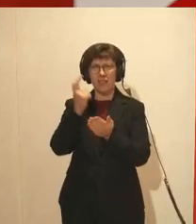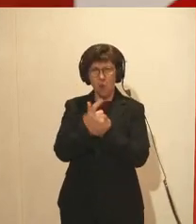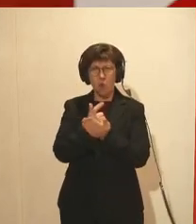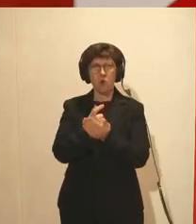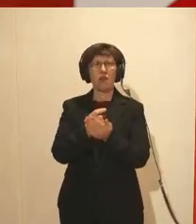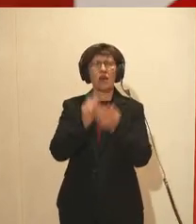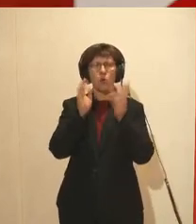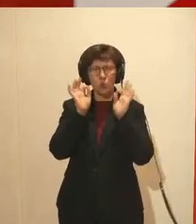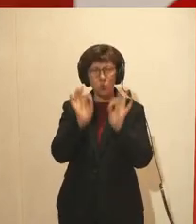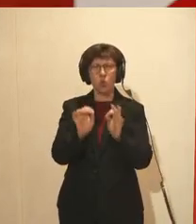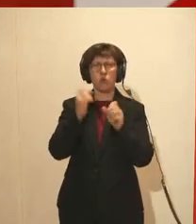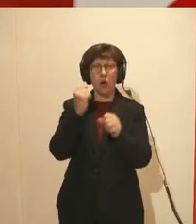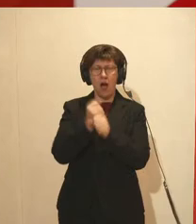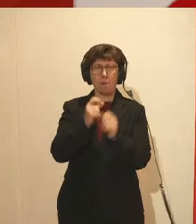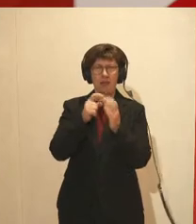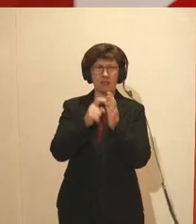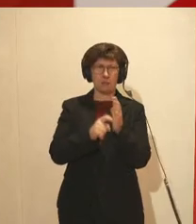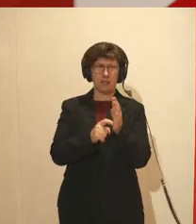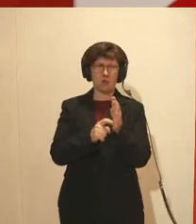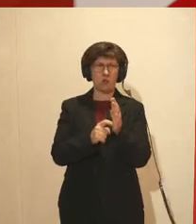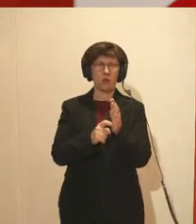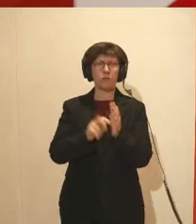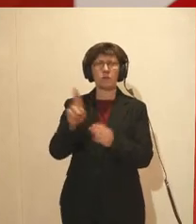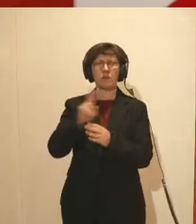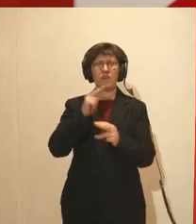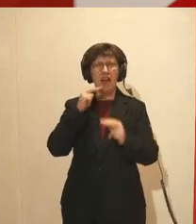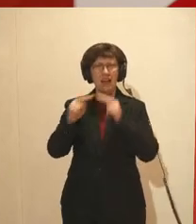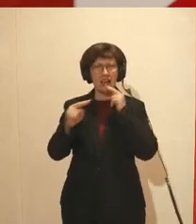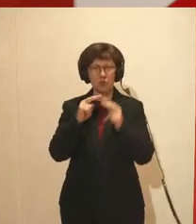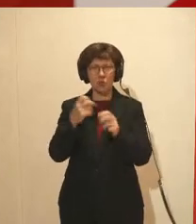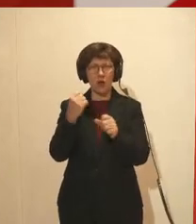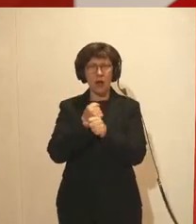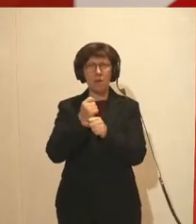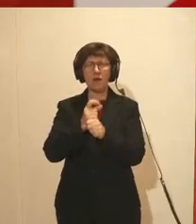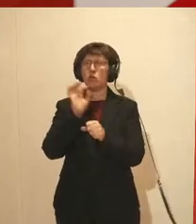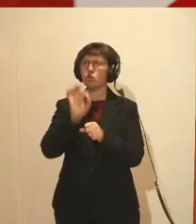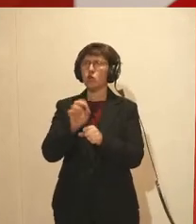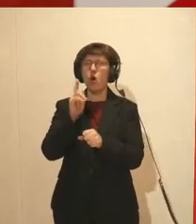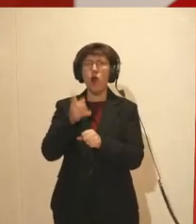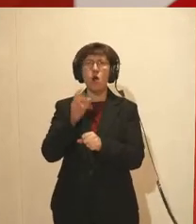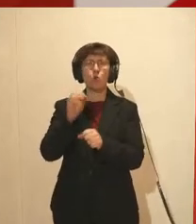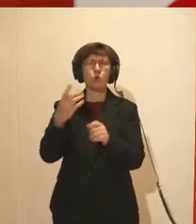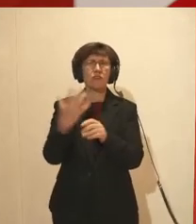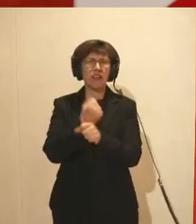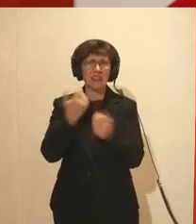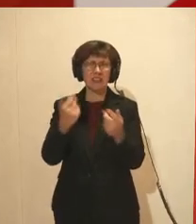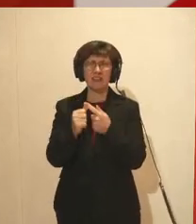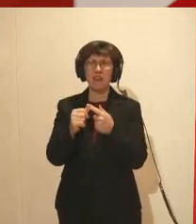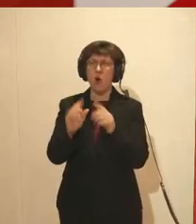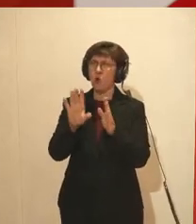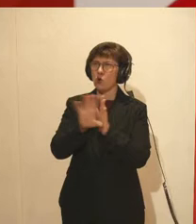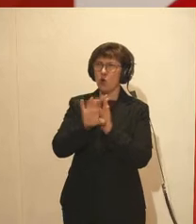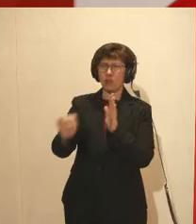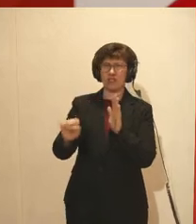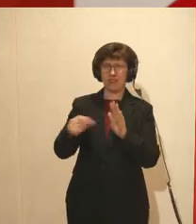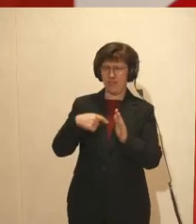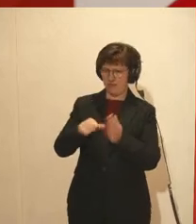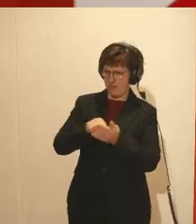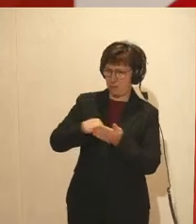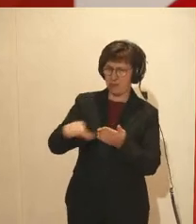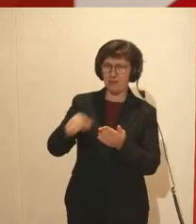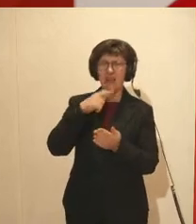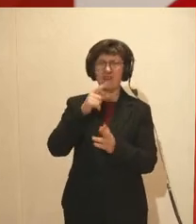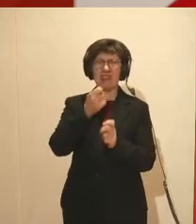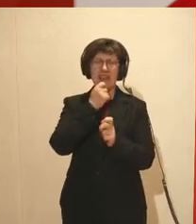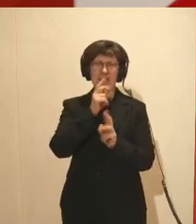wenn wir sagen wer in einem restaurant arbeitet soll gut verdient dann hat das konsequenzen für das was wir zahlen wenn wir einen